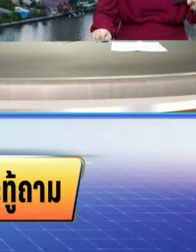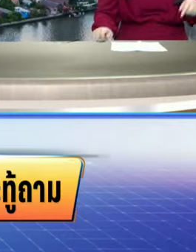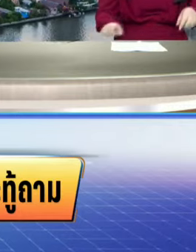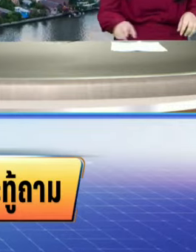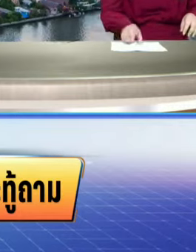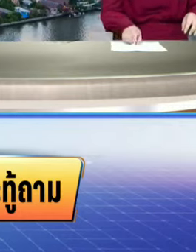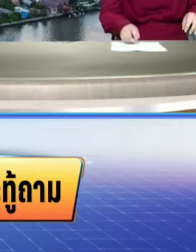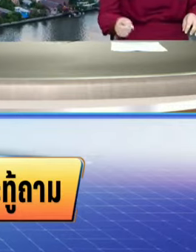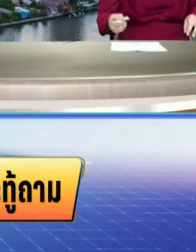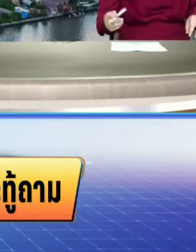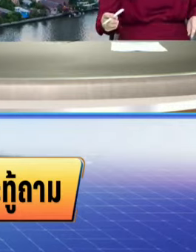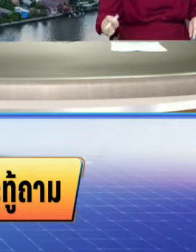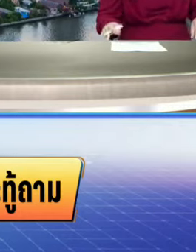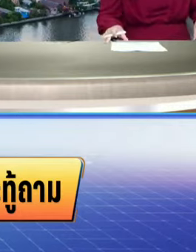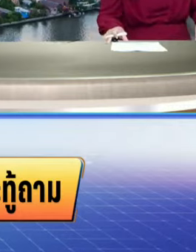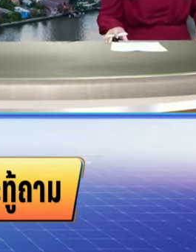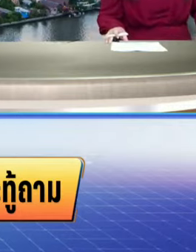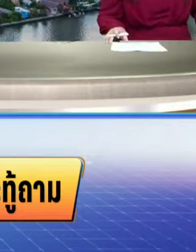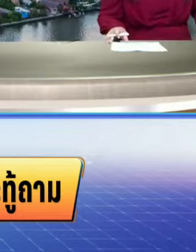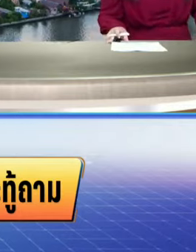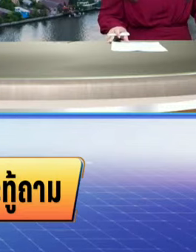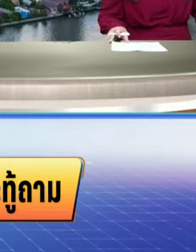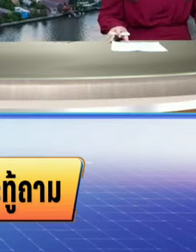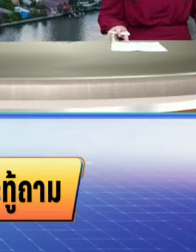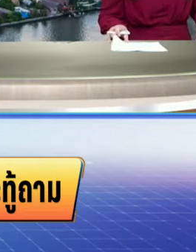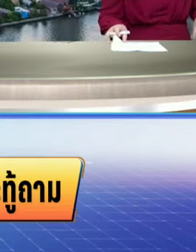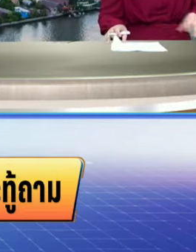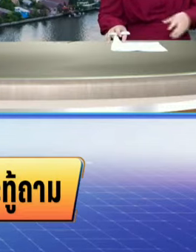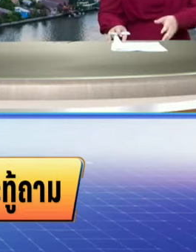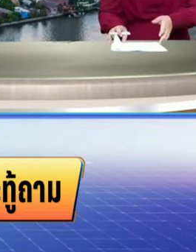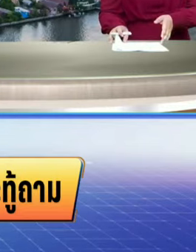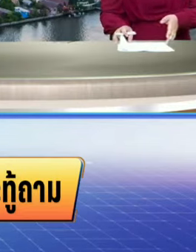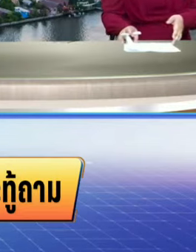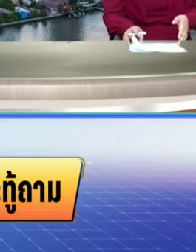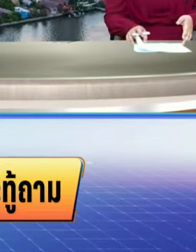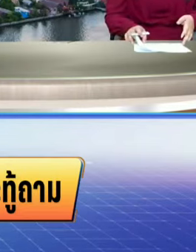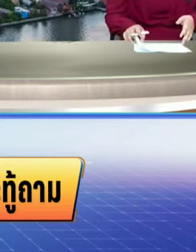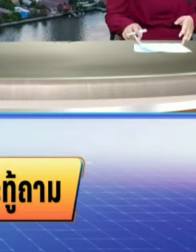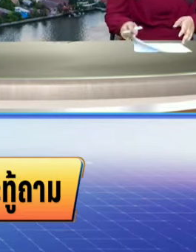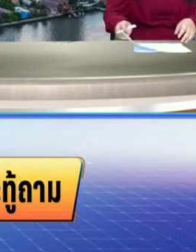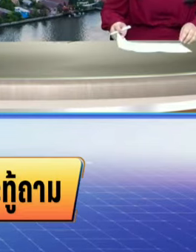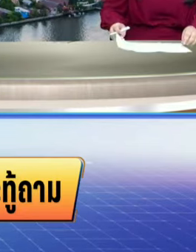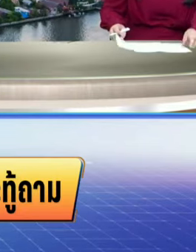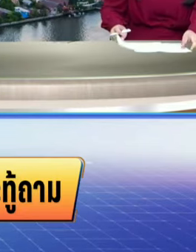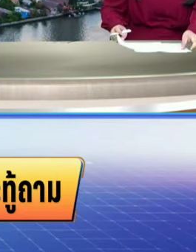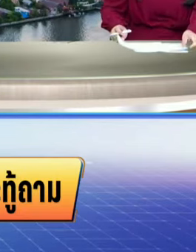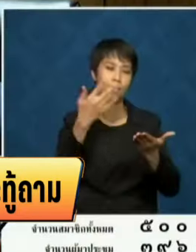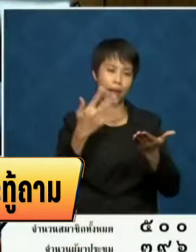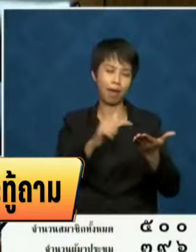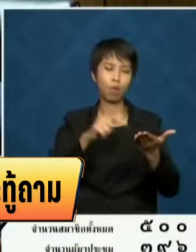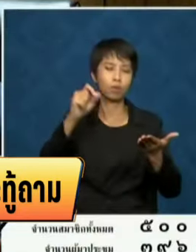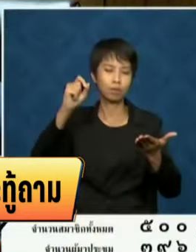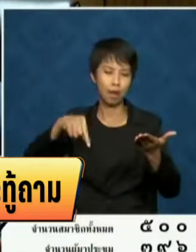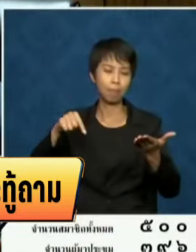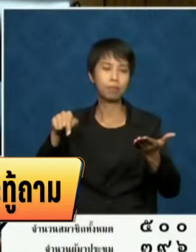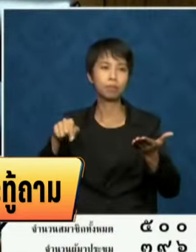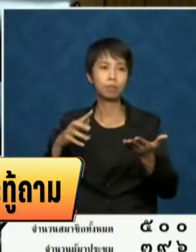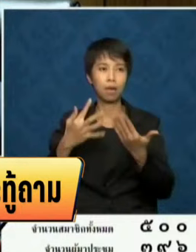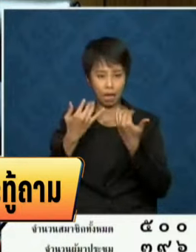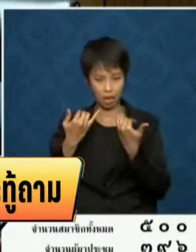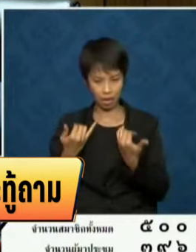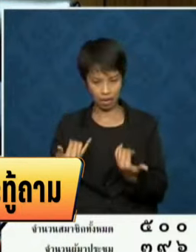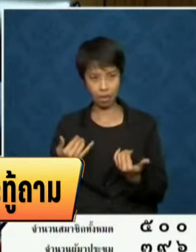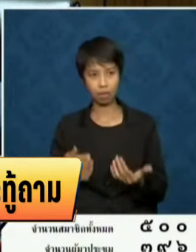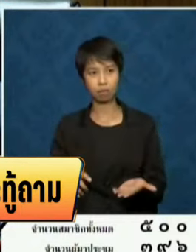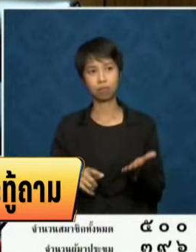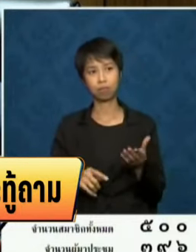ด้วยซ้ำอ่ะคุณผู้ชมไปดูบรรยากาศบางช่วงบางตอนกันค่ะประทู้ถามนี้ครับอยู่ใน